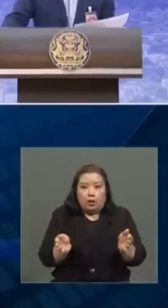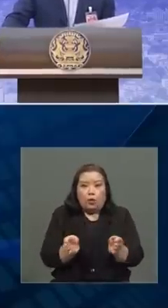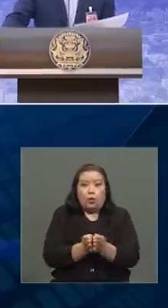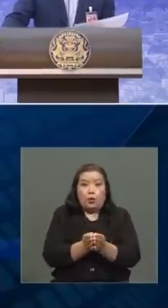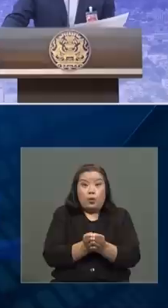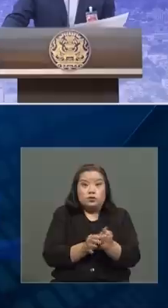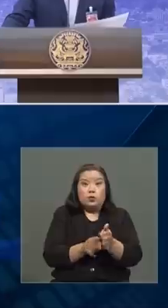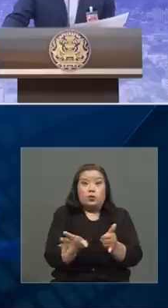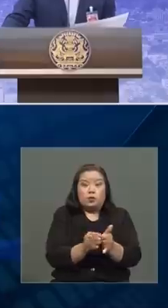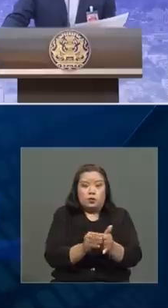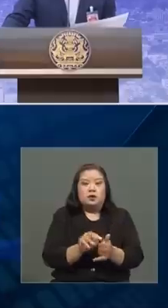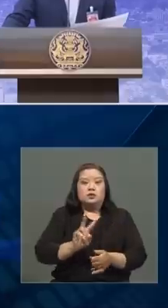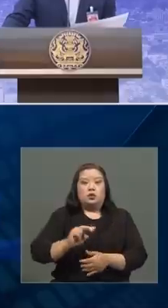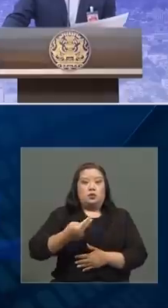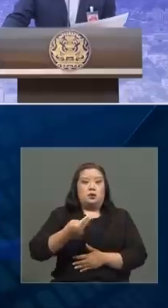2